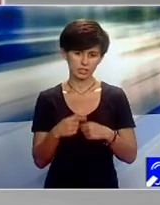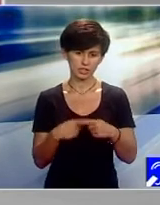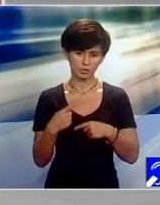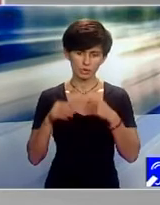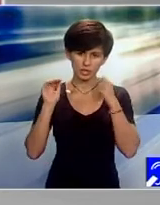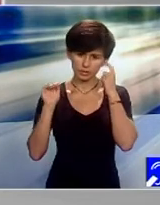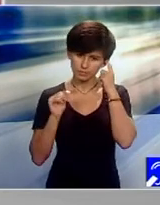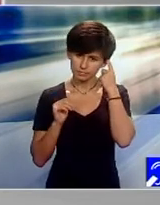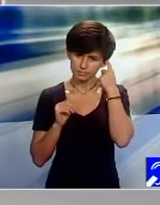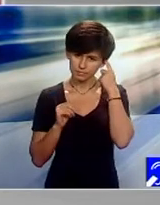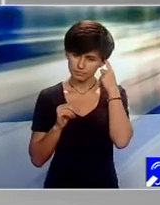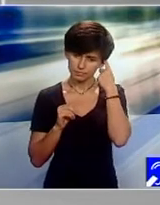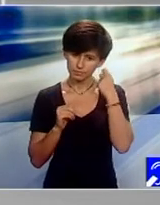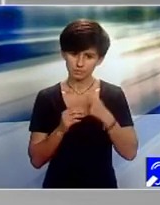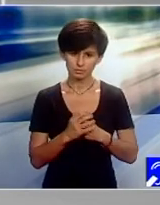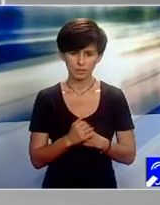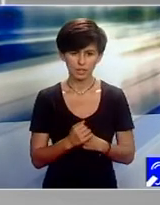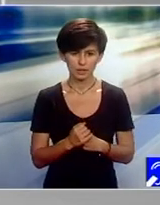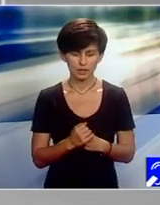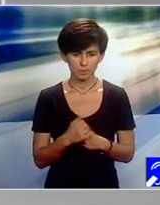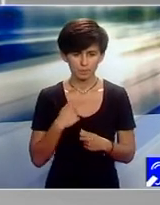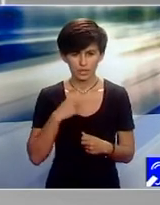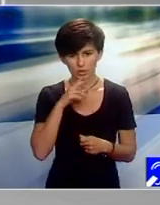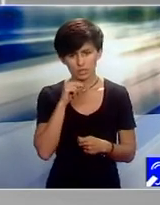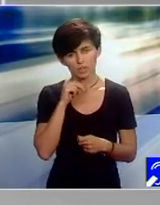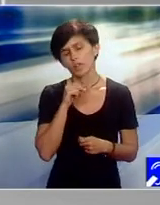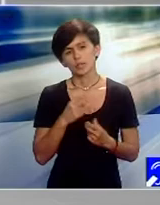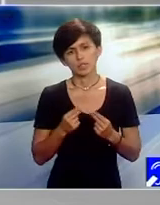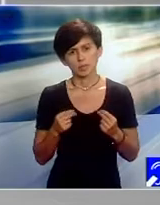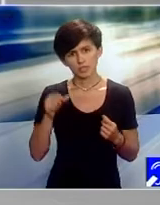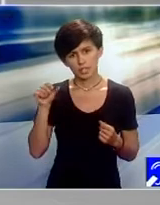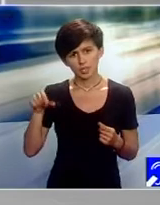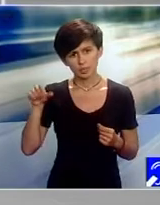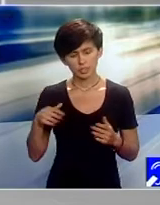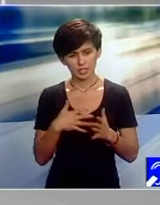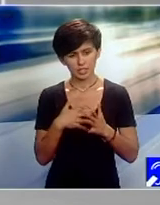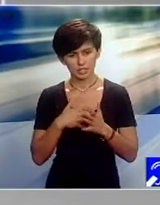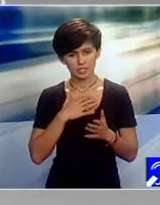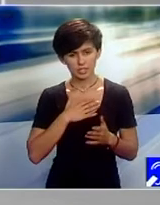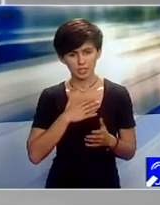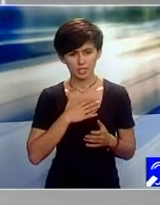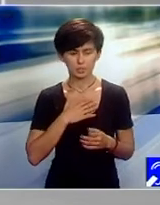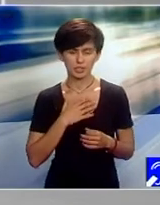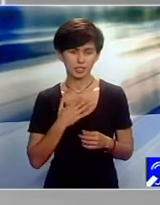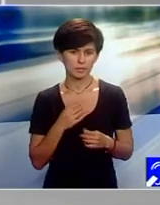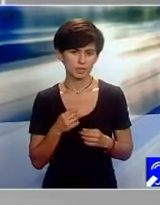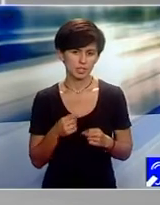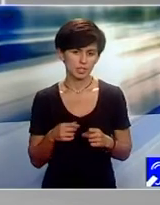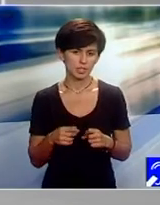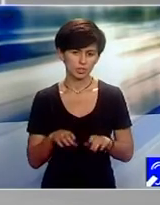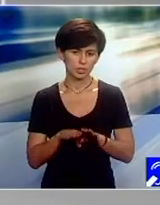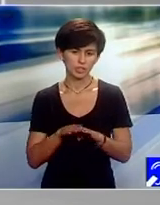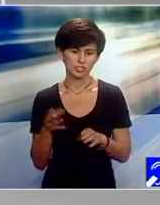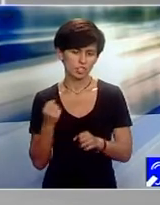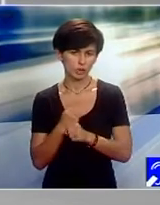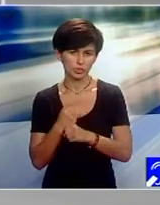boală? Acum o să vorbesc mai mult de persoanele pe care le-am testat eu, ce au făcut colegele, nu știu exact. Oamenii au